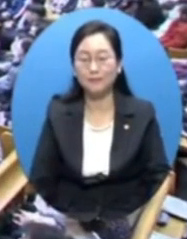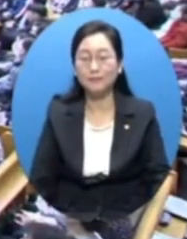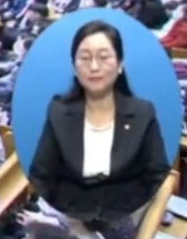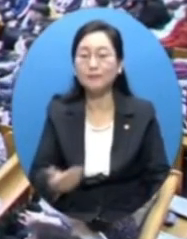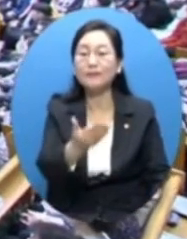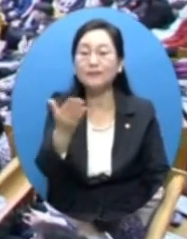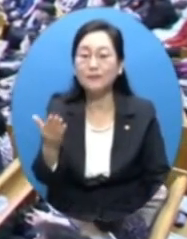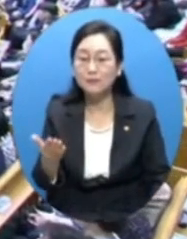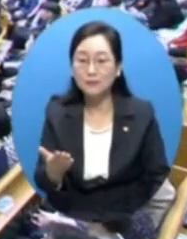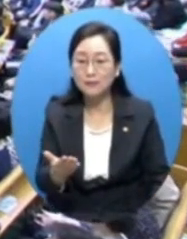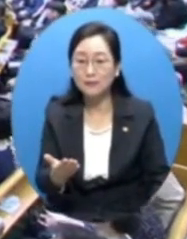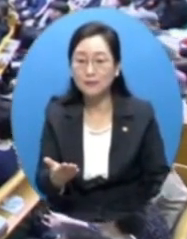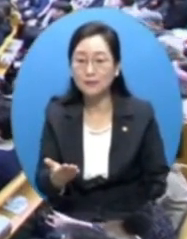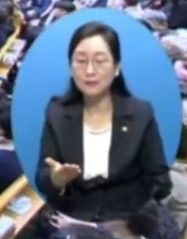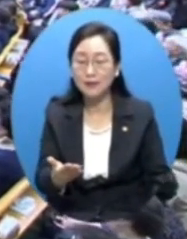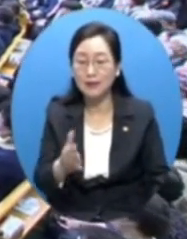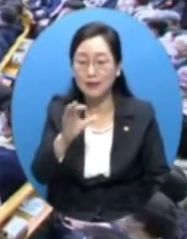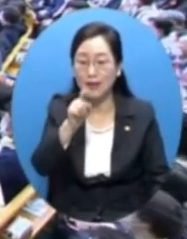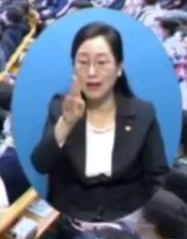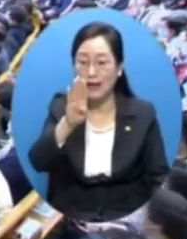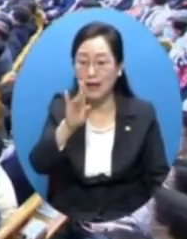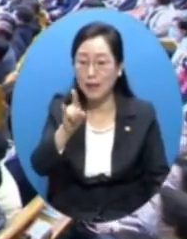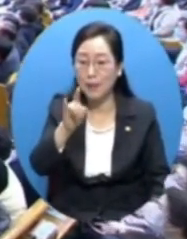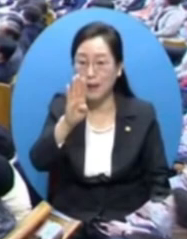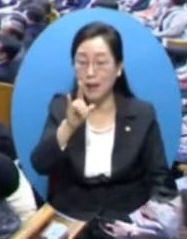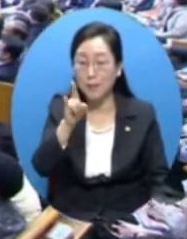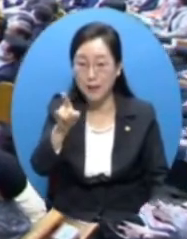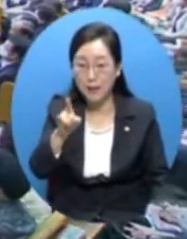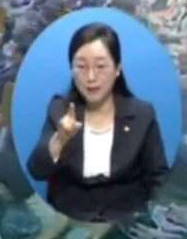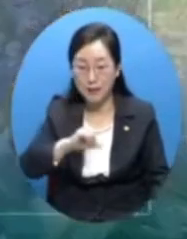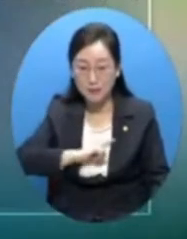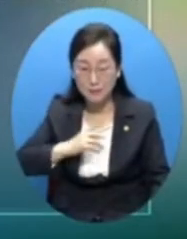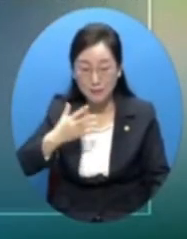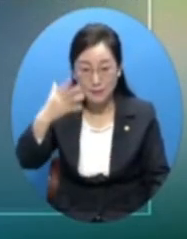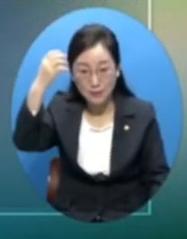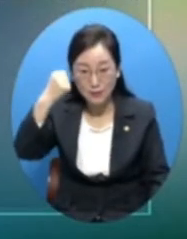여러분 아베베라고 하는 이름 기억하십니까? 아베베.